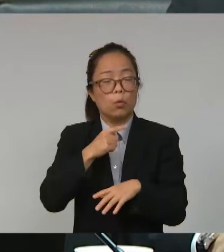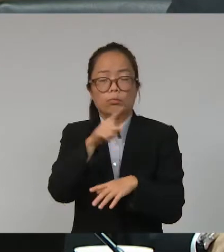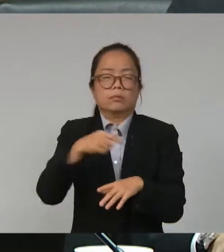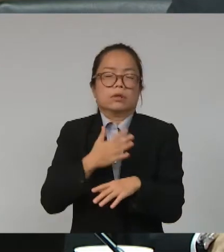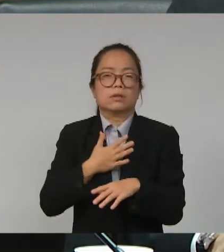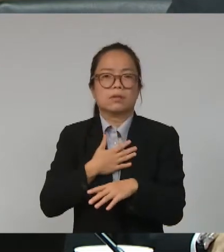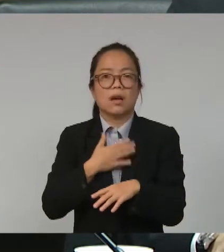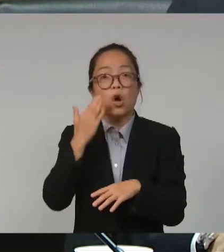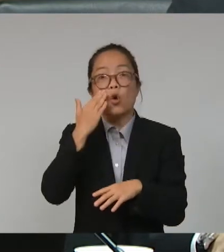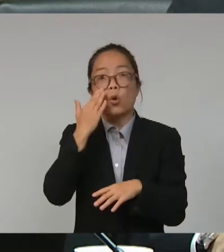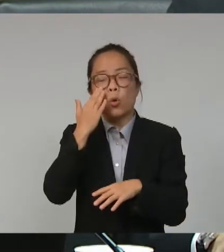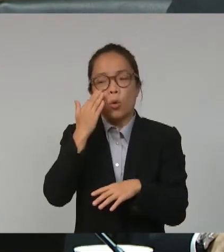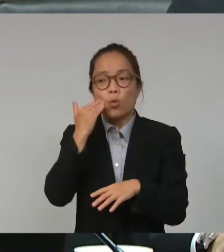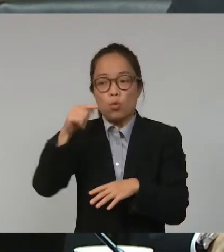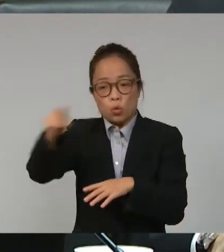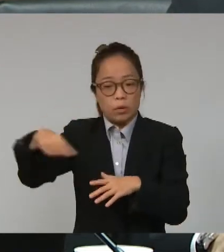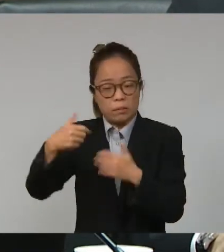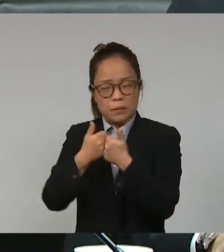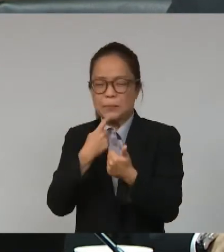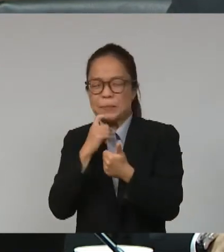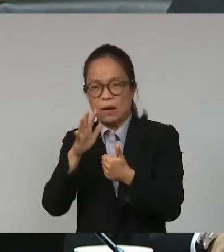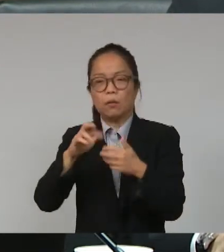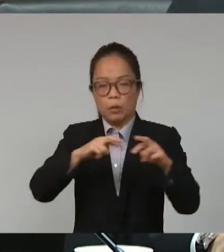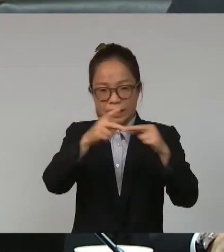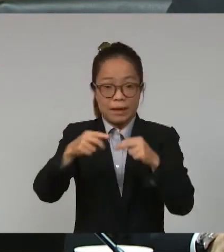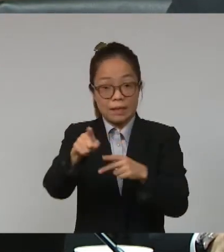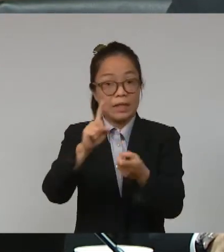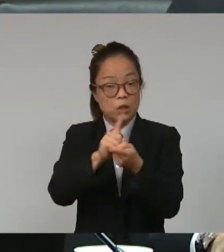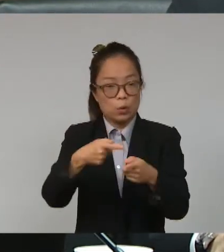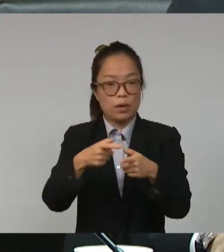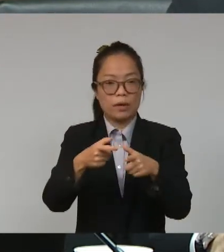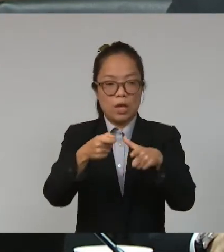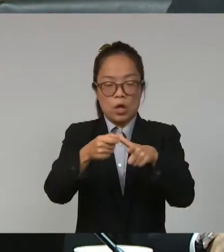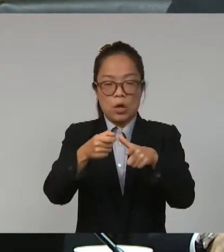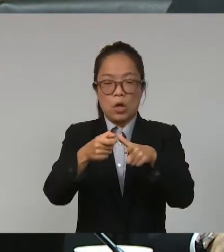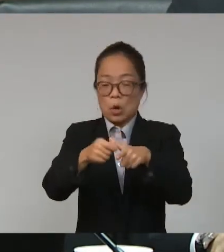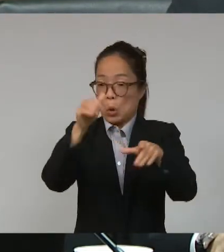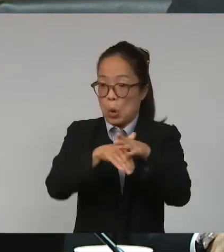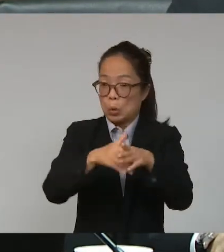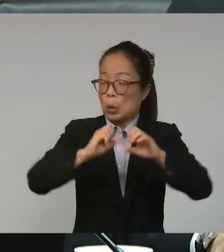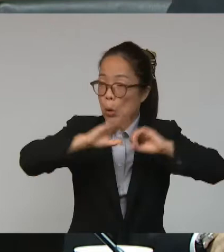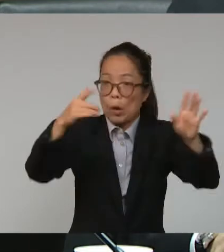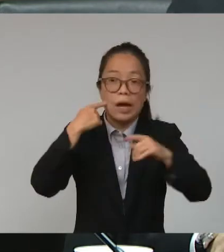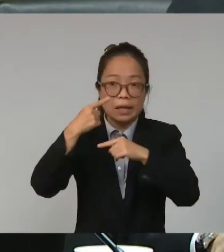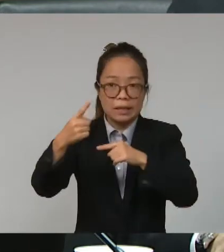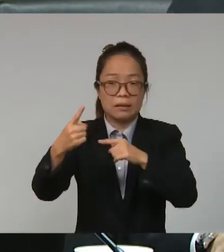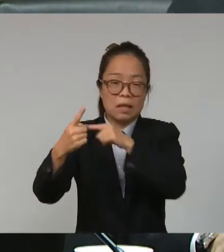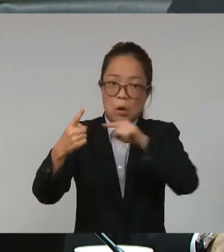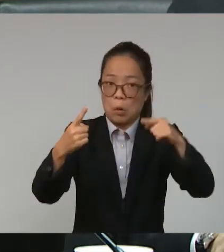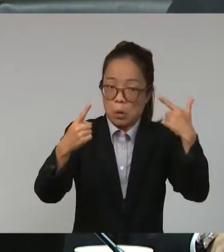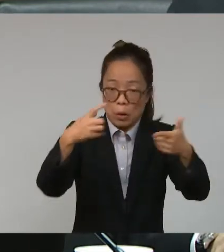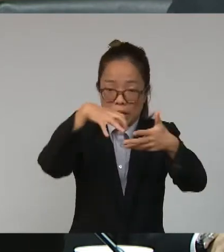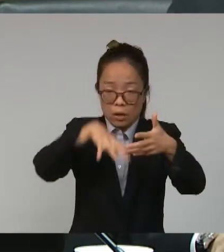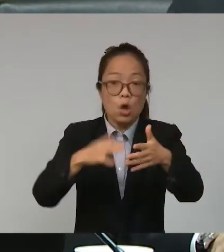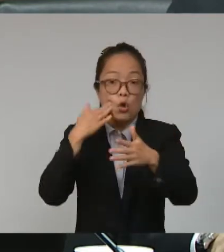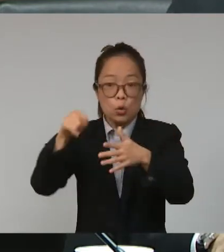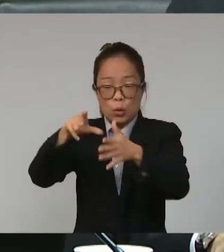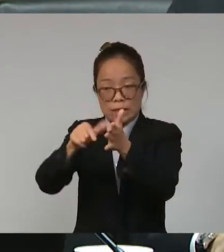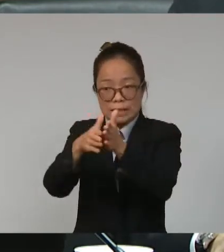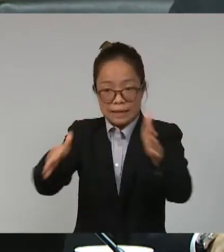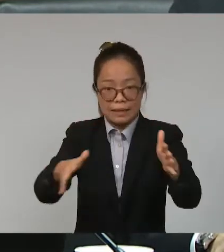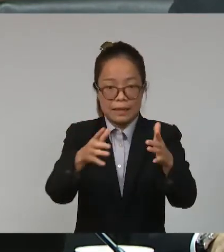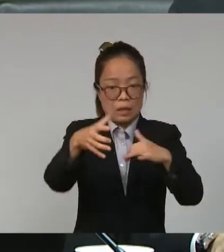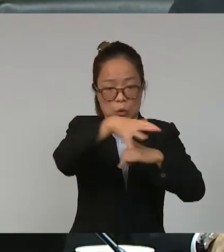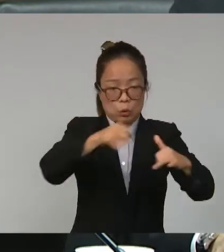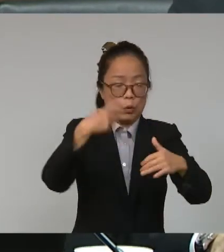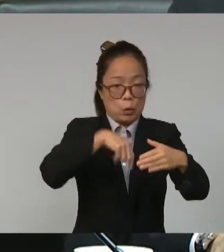果军会有质疑的话，我们可以把它修正为，你是否同意公民投票案公告成立后一个月起至六个月内，若该期间内有全国性